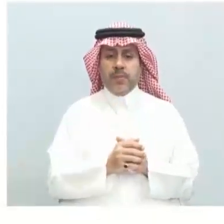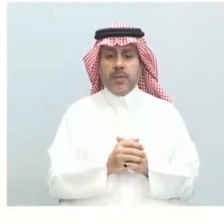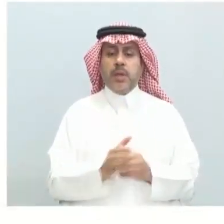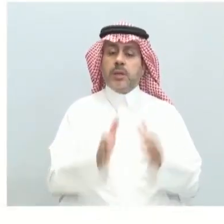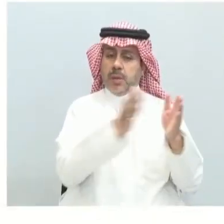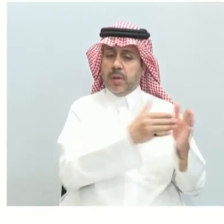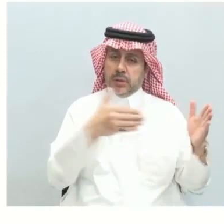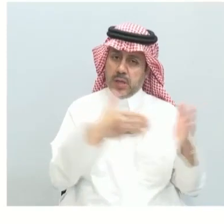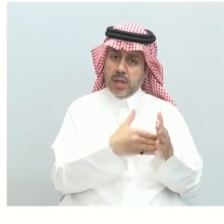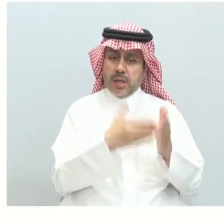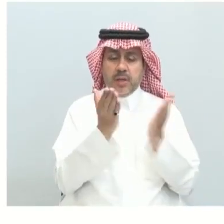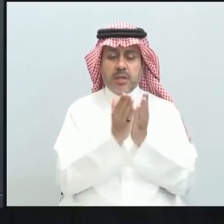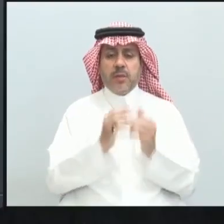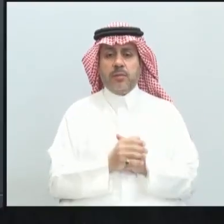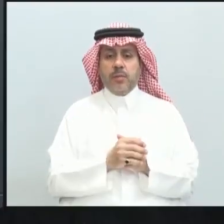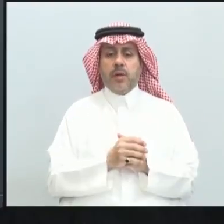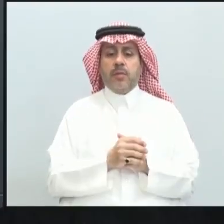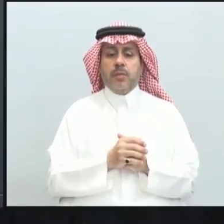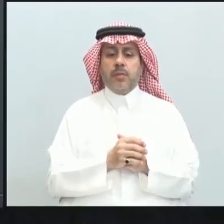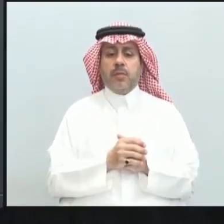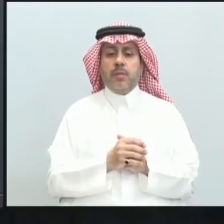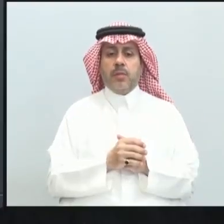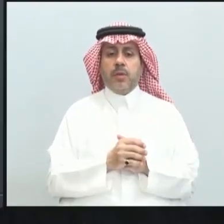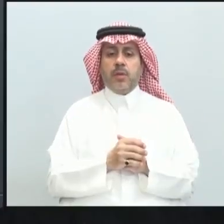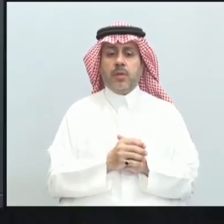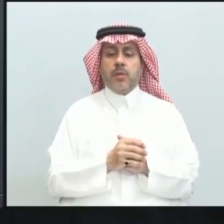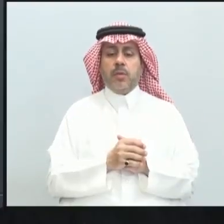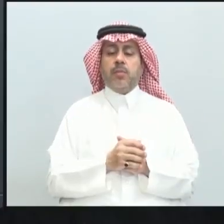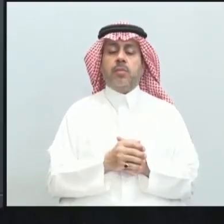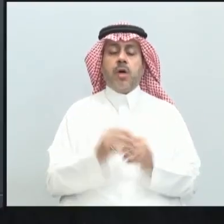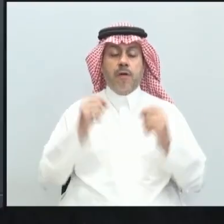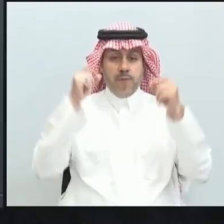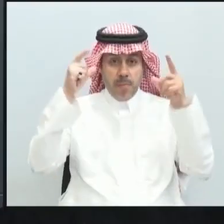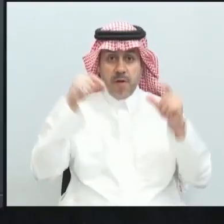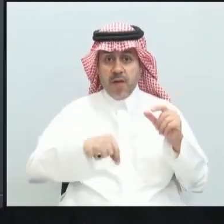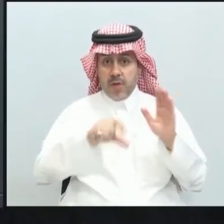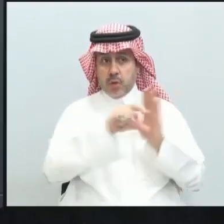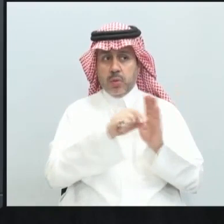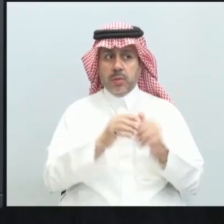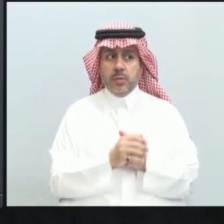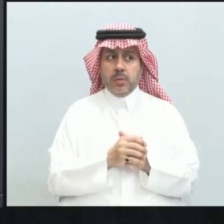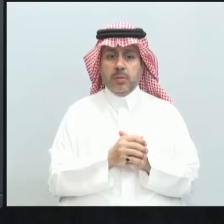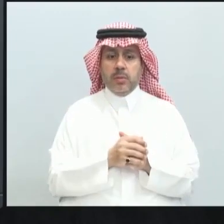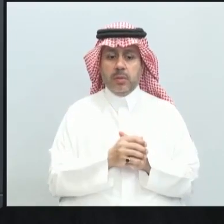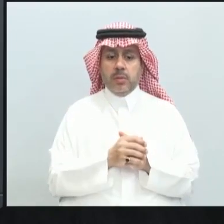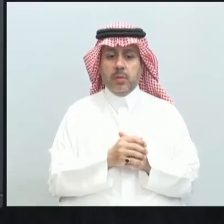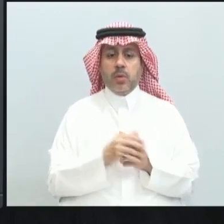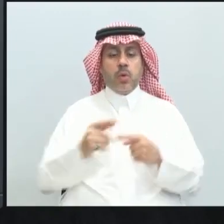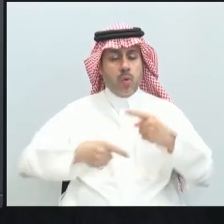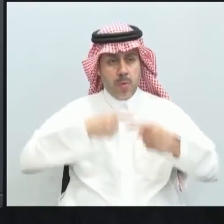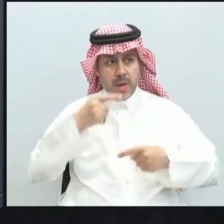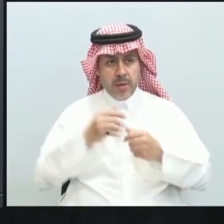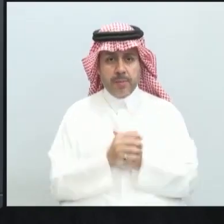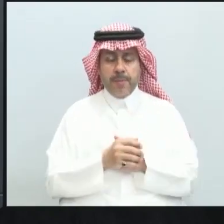الى ختام درسنا هذا بعد ان وقفت واياكم مع هذه السوره ولا بد ان نذكر